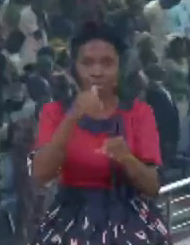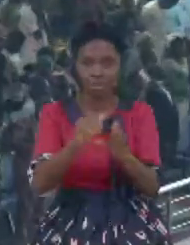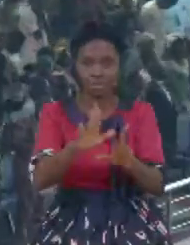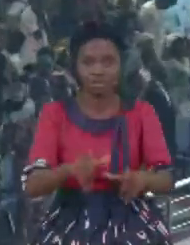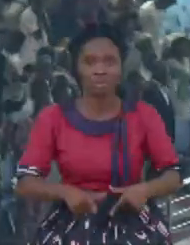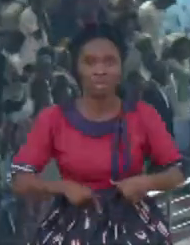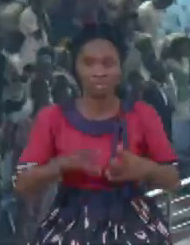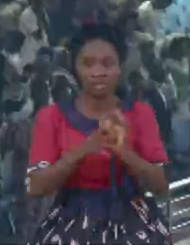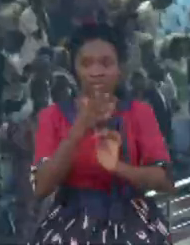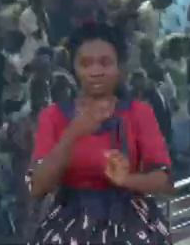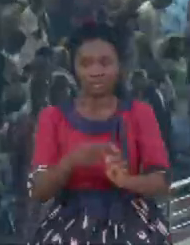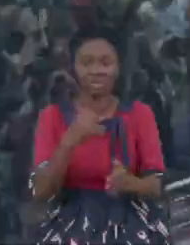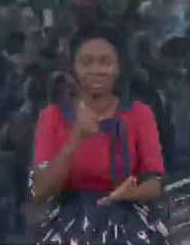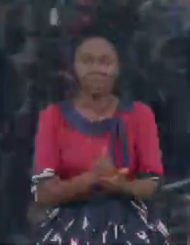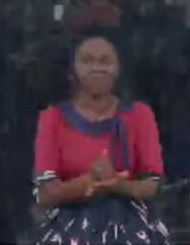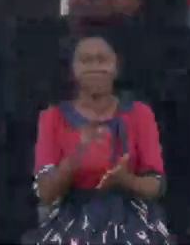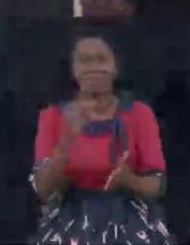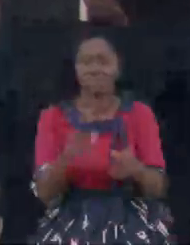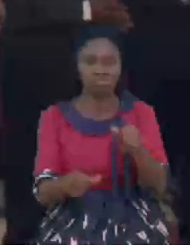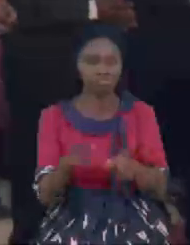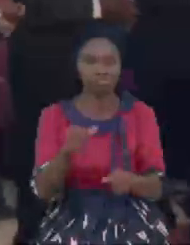sa parole.